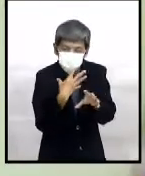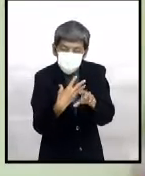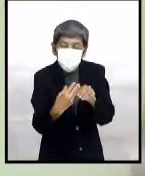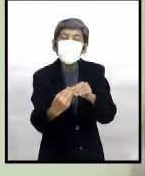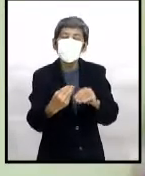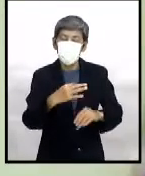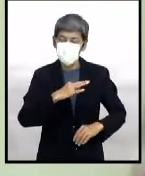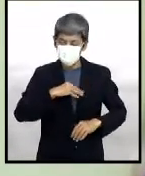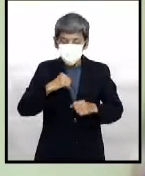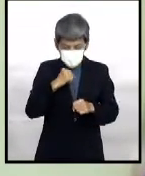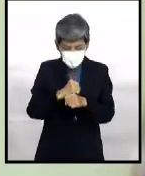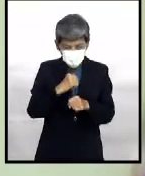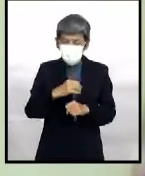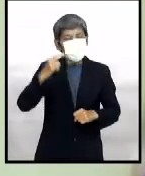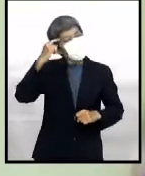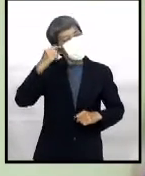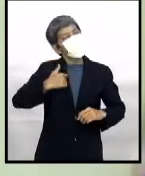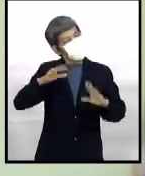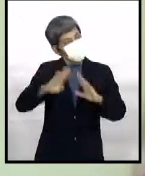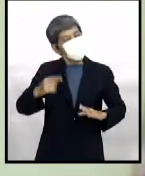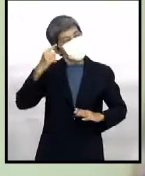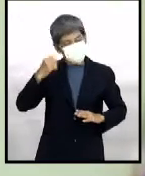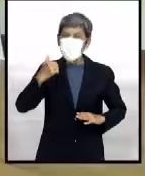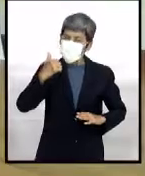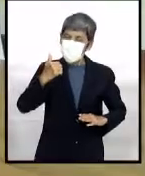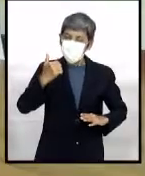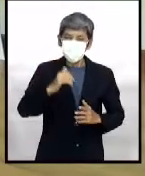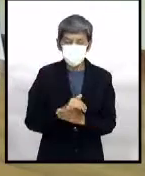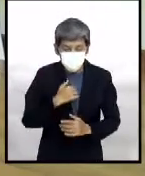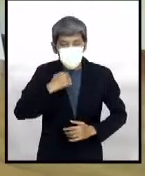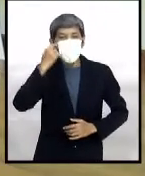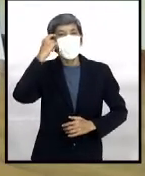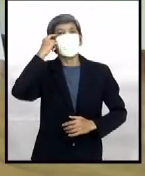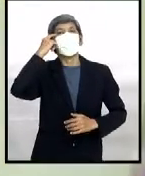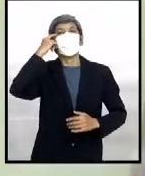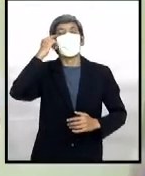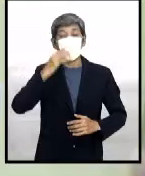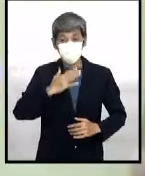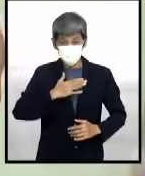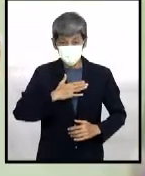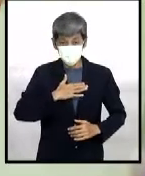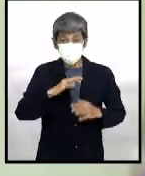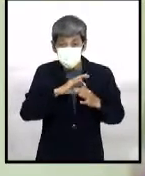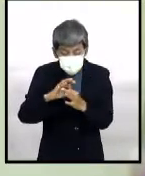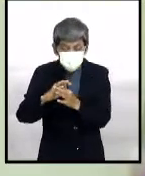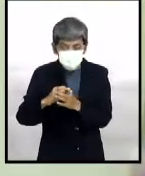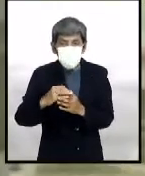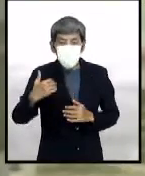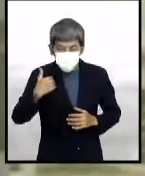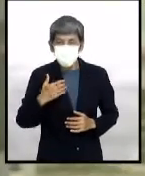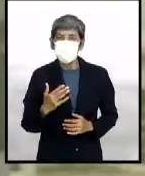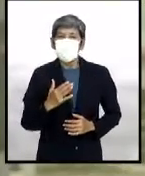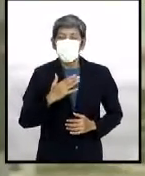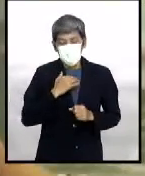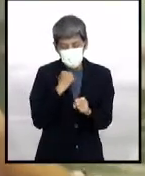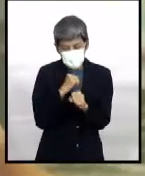ช่มันเป็นสิ่งที่ผมทำในตามที่ผมคิดว่าอันนี้น่าจะดีแล้วก็มารู้ทีหลังว่าผมเองก็เป็นหนึ่งในพวกเขาระ